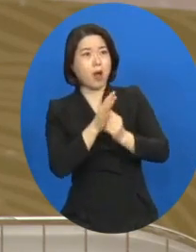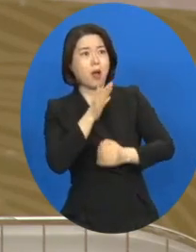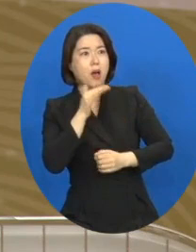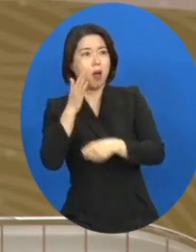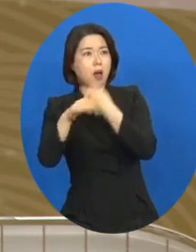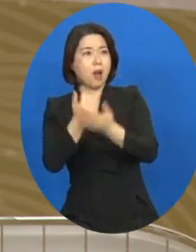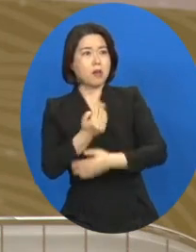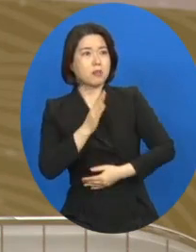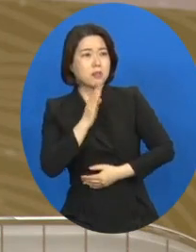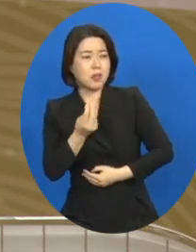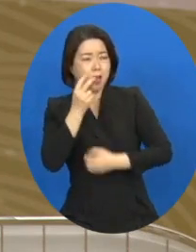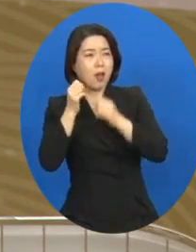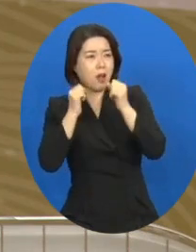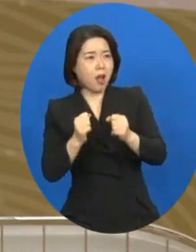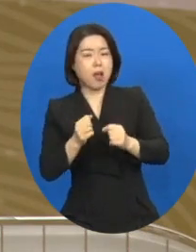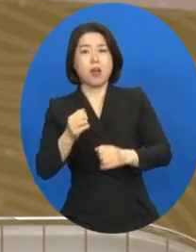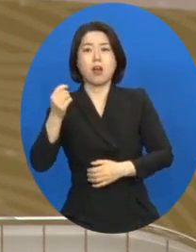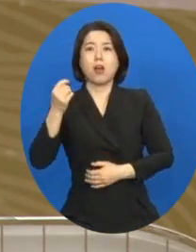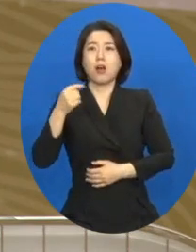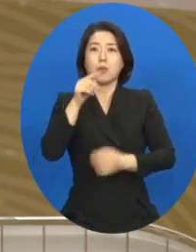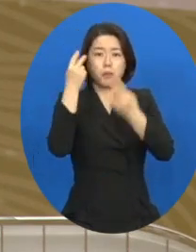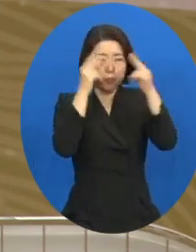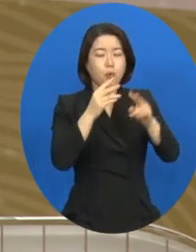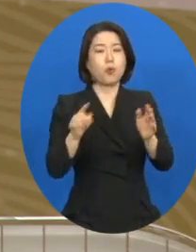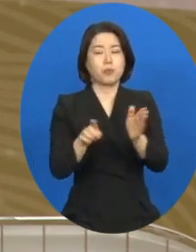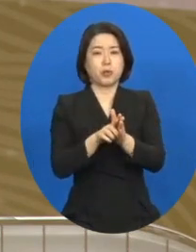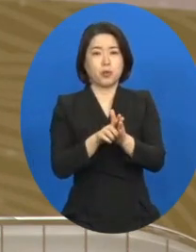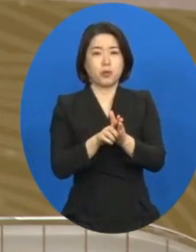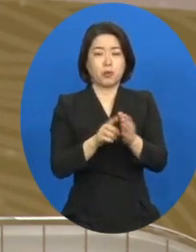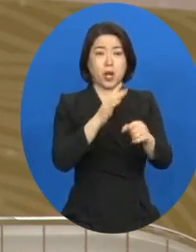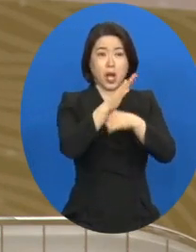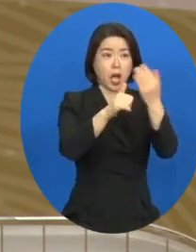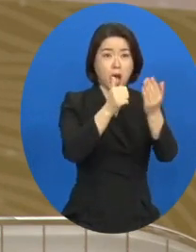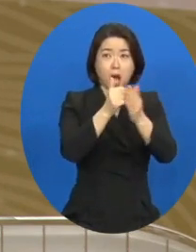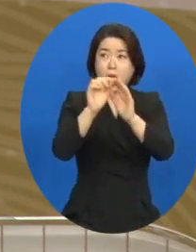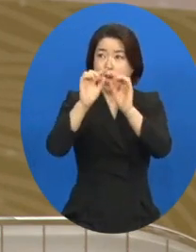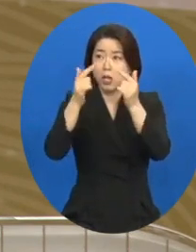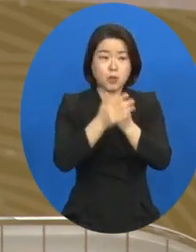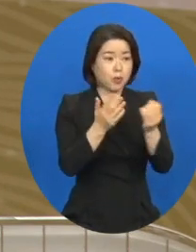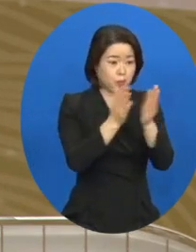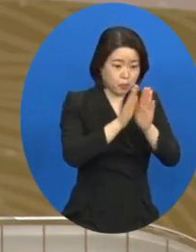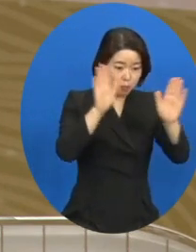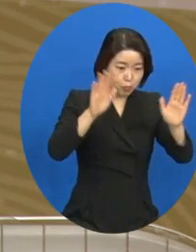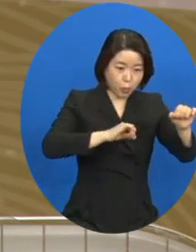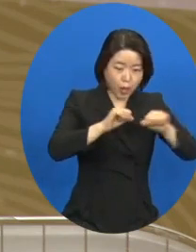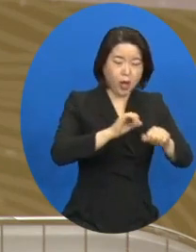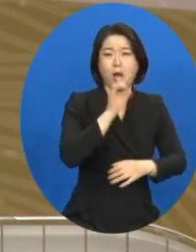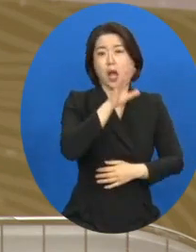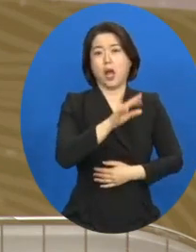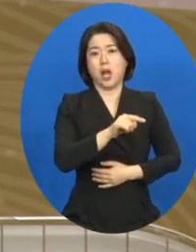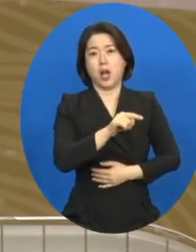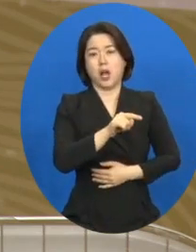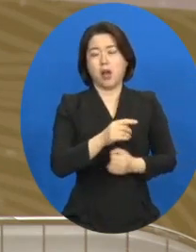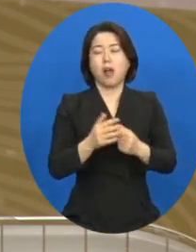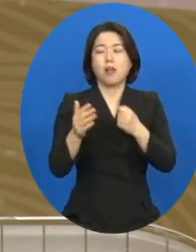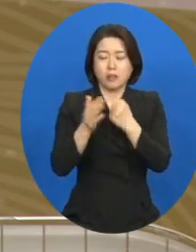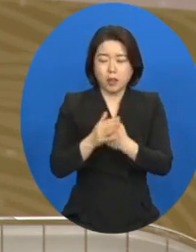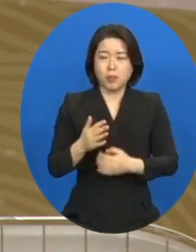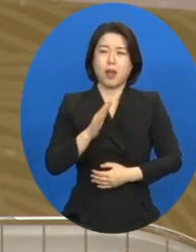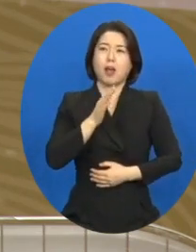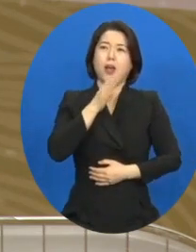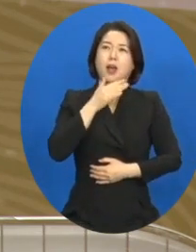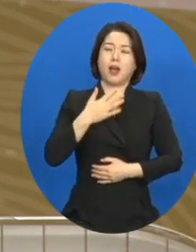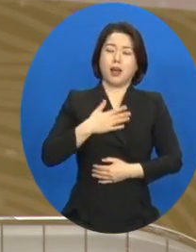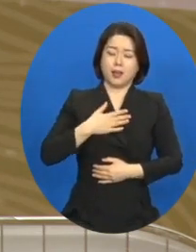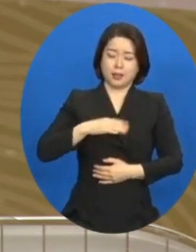진짜 살아계시구나, 하나님이 아니시면 모세가 있을 수가 없어요, 그래서 자기도 하나님을 분명히